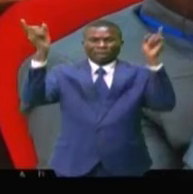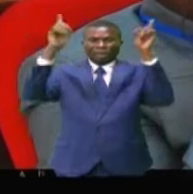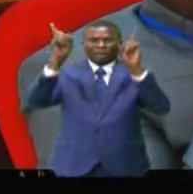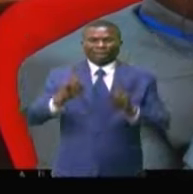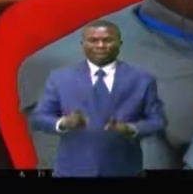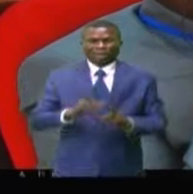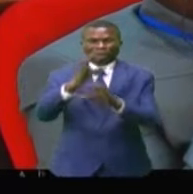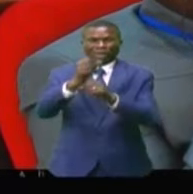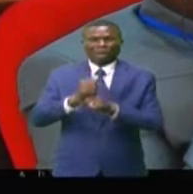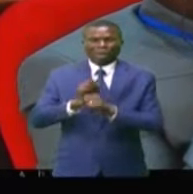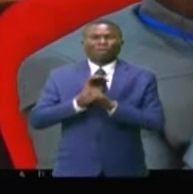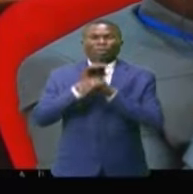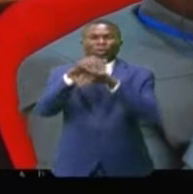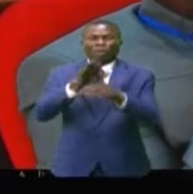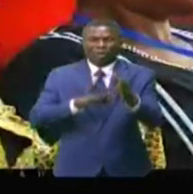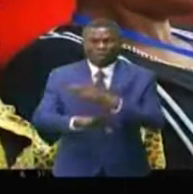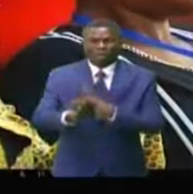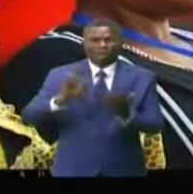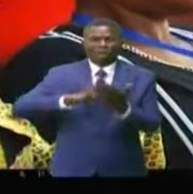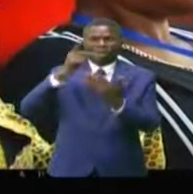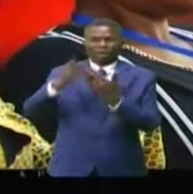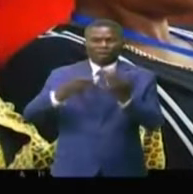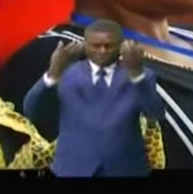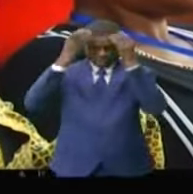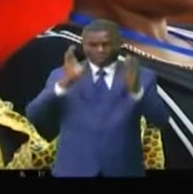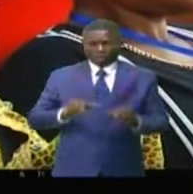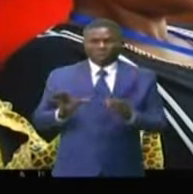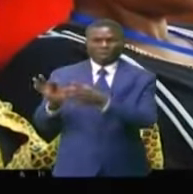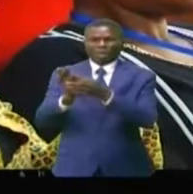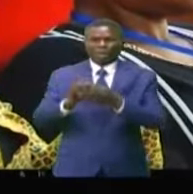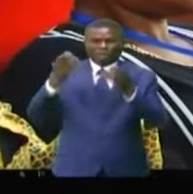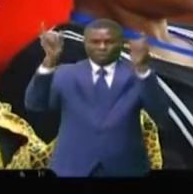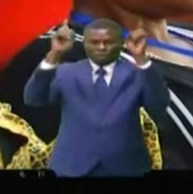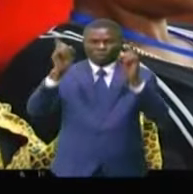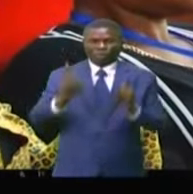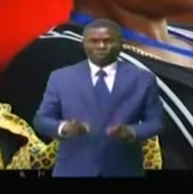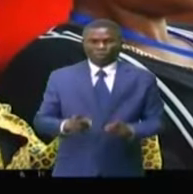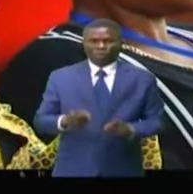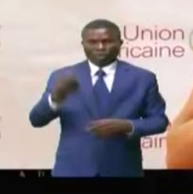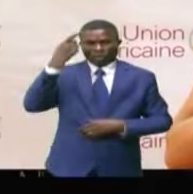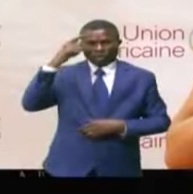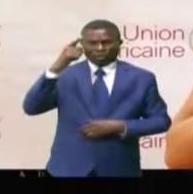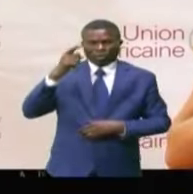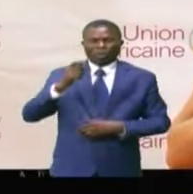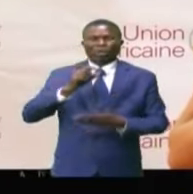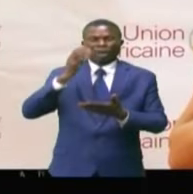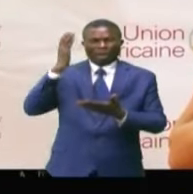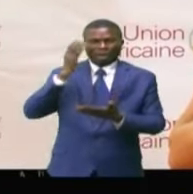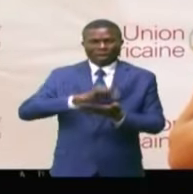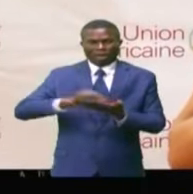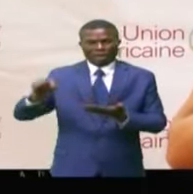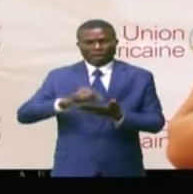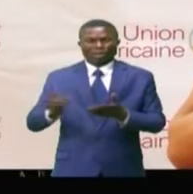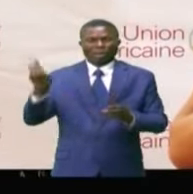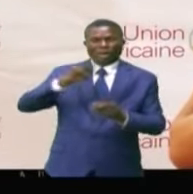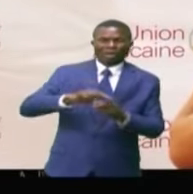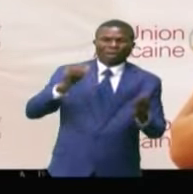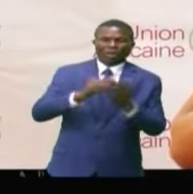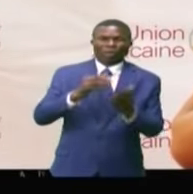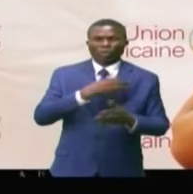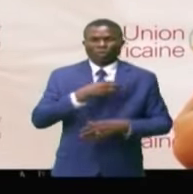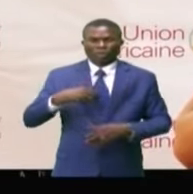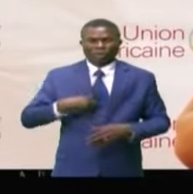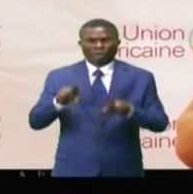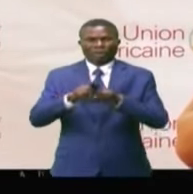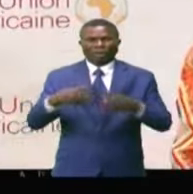obtenir leur adhésion au projet de convention de l'Union africaine sur l'élimination de la violence contre les femmes et